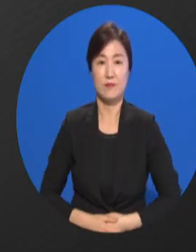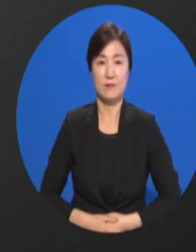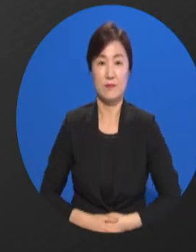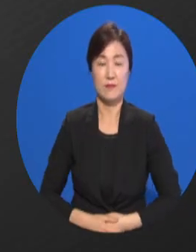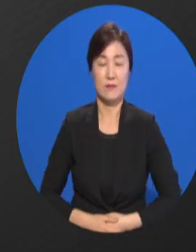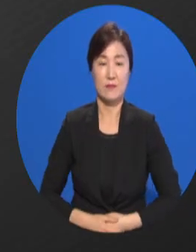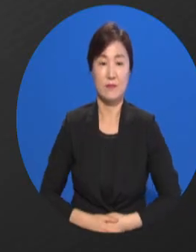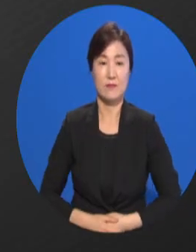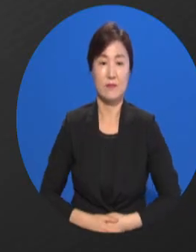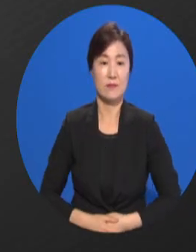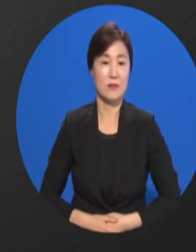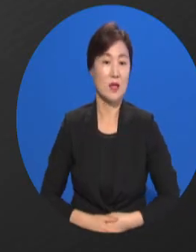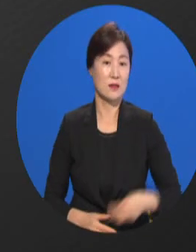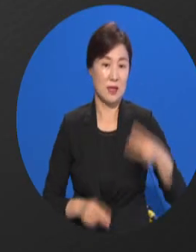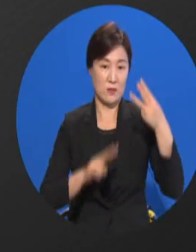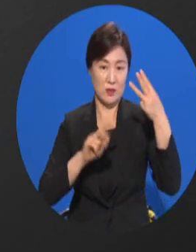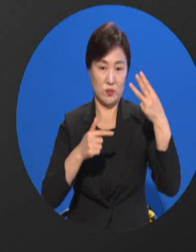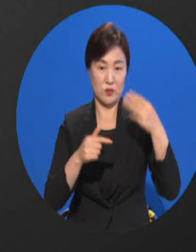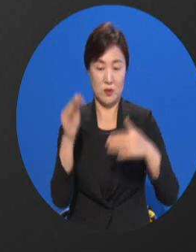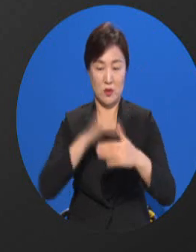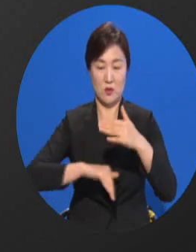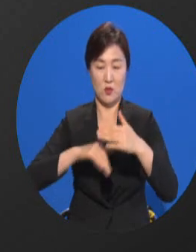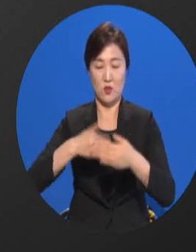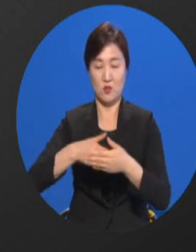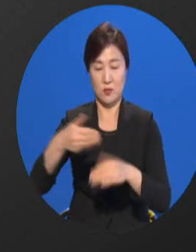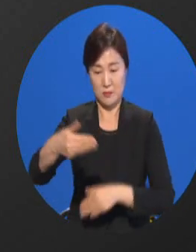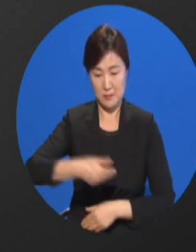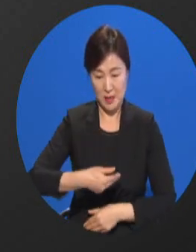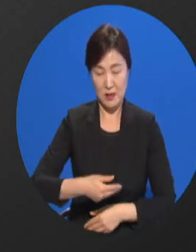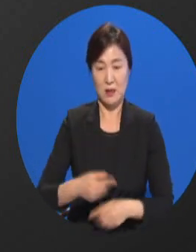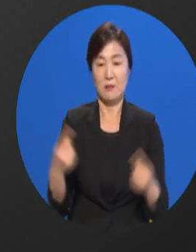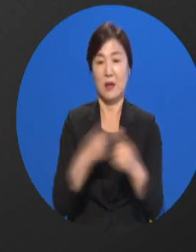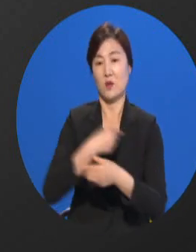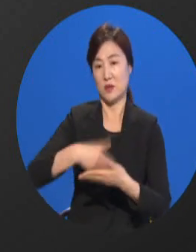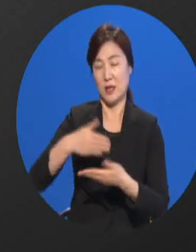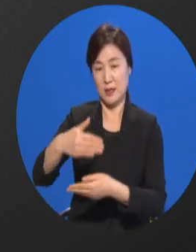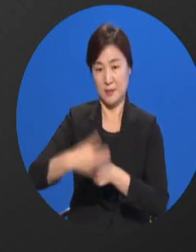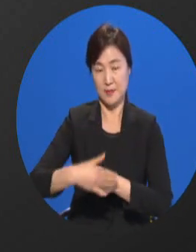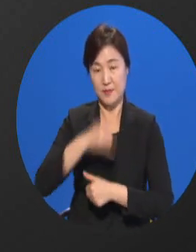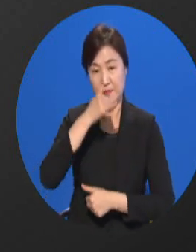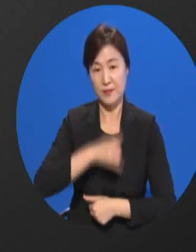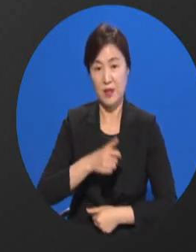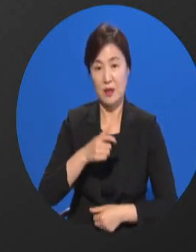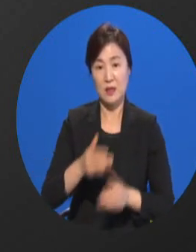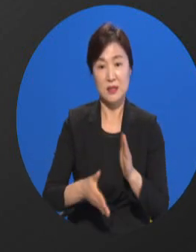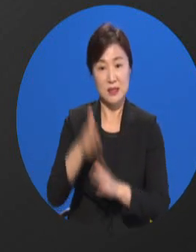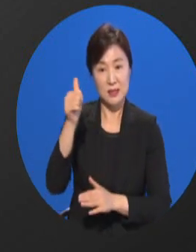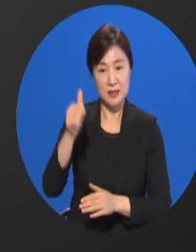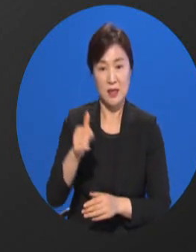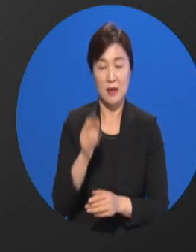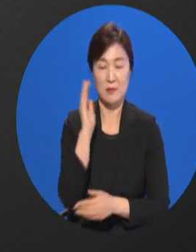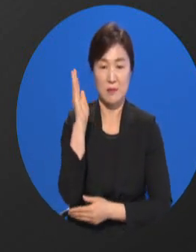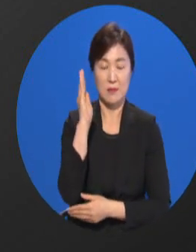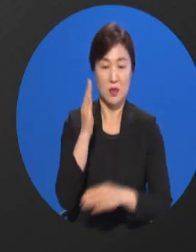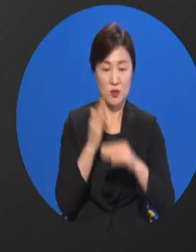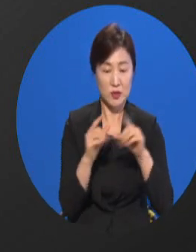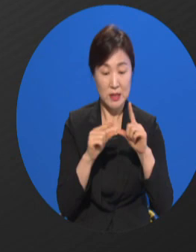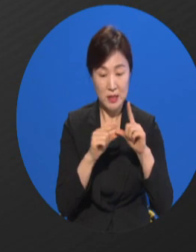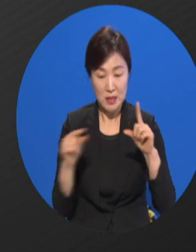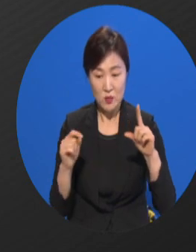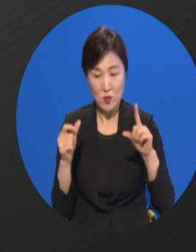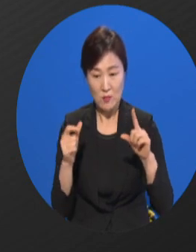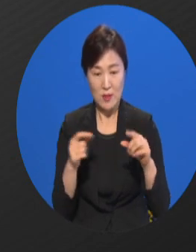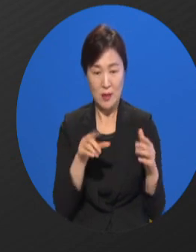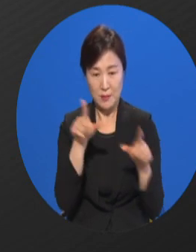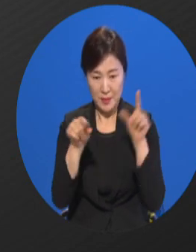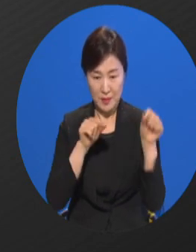지난 26일 여수시가 전달해온 정정보도 요청 공문입니다. 권 시장의 전체 발언 중 일부분을 부각해 나쁜